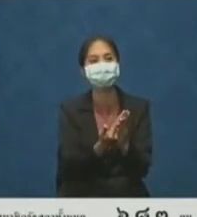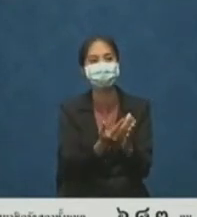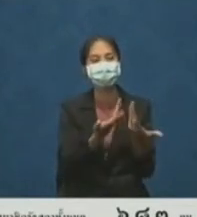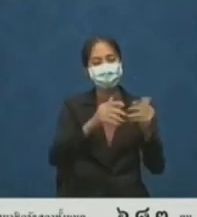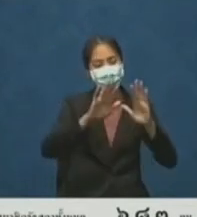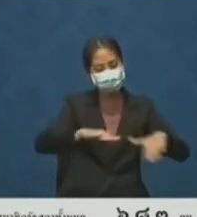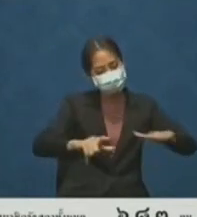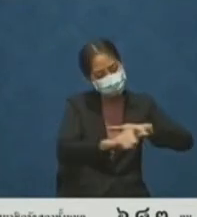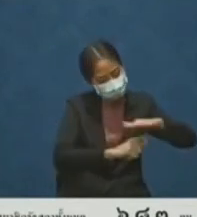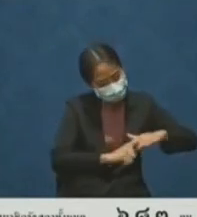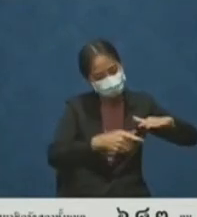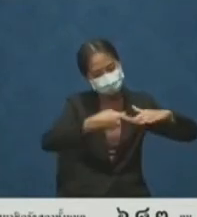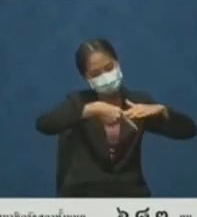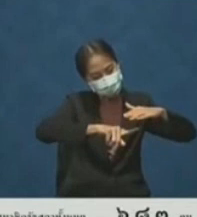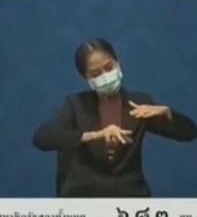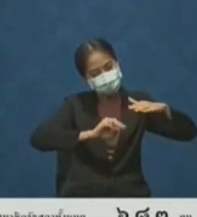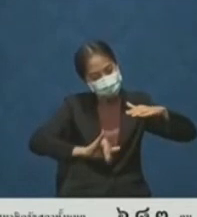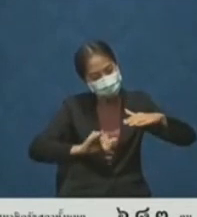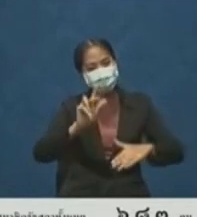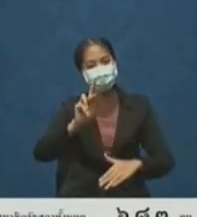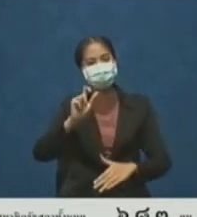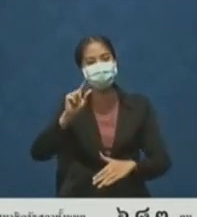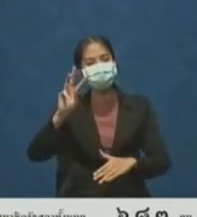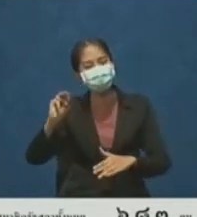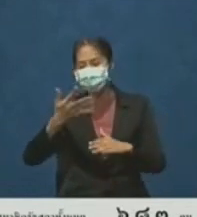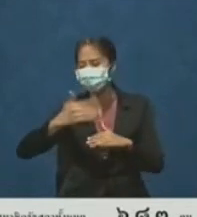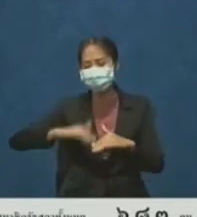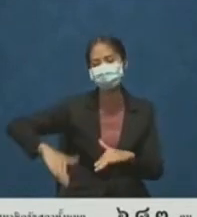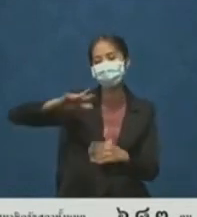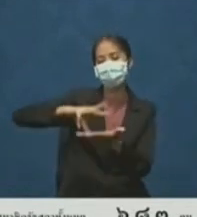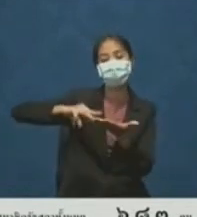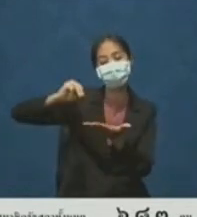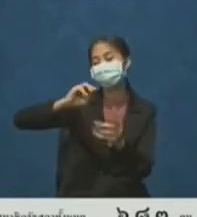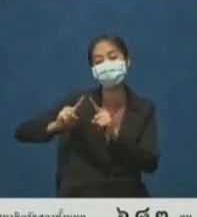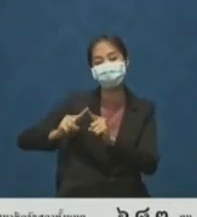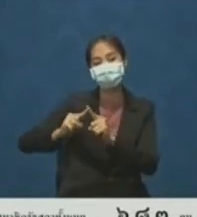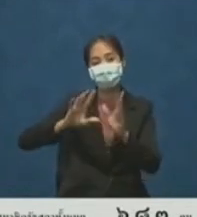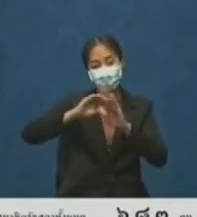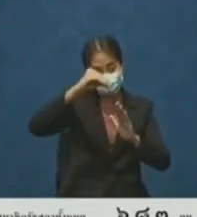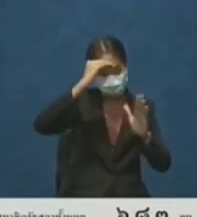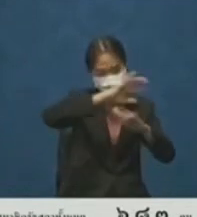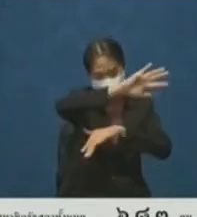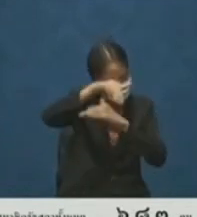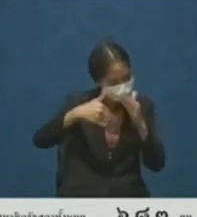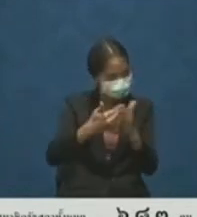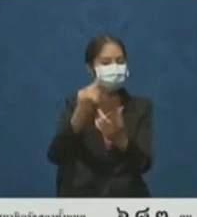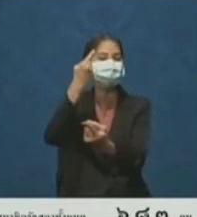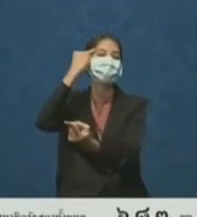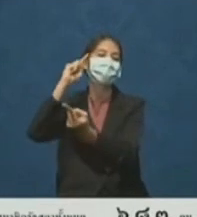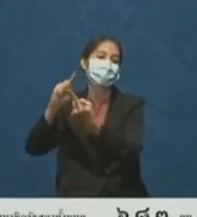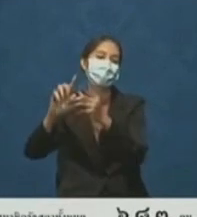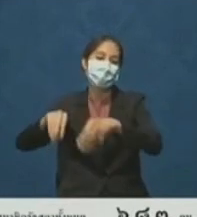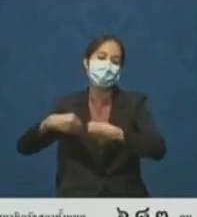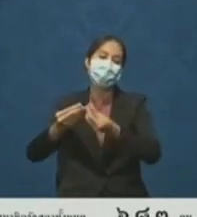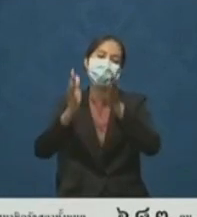4ใช้คำว่าทั้งปวงก็คือการศึกษาเด็กเล็กอนุบาลประถมมัธยมกศน.อาชีวะอุดมเนี่ยการศึกษาทั้งปวงมุ่งให้เ